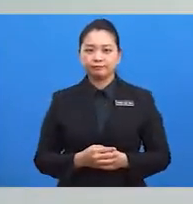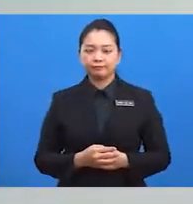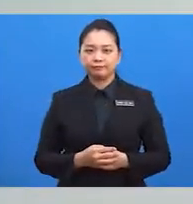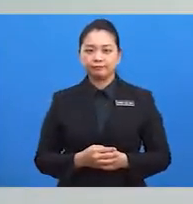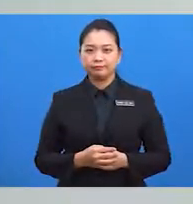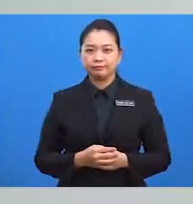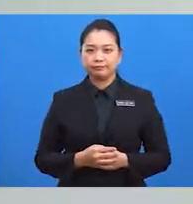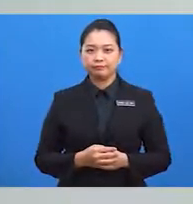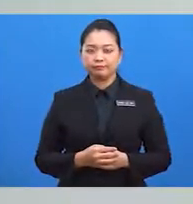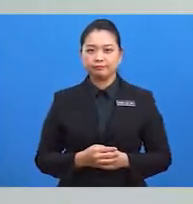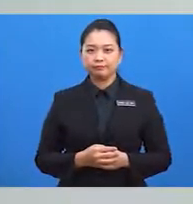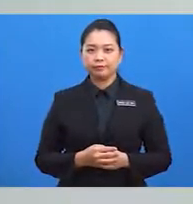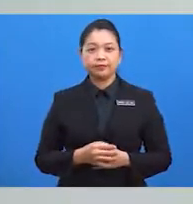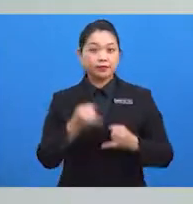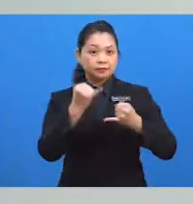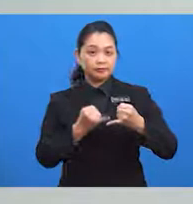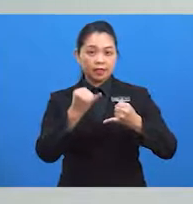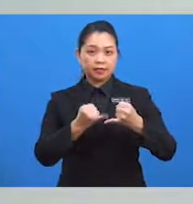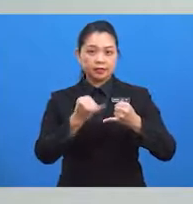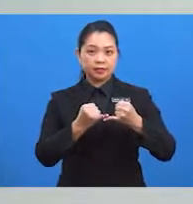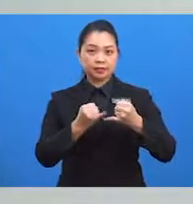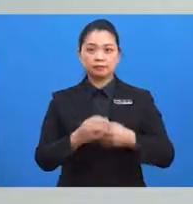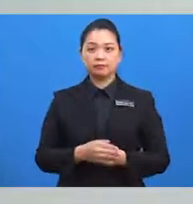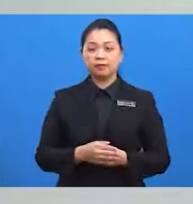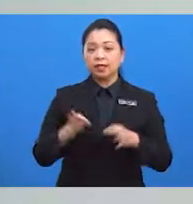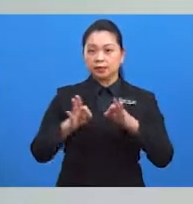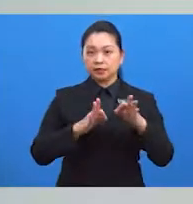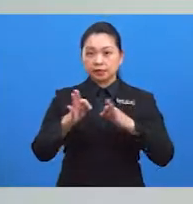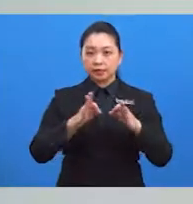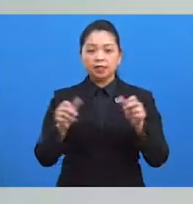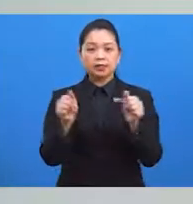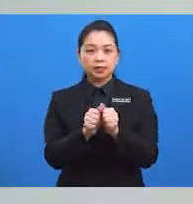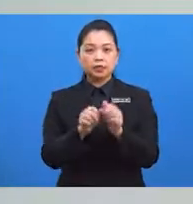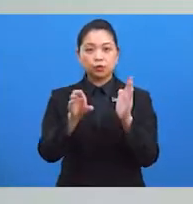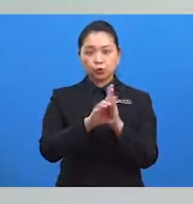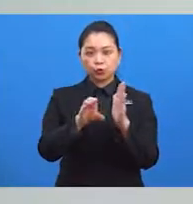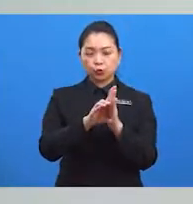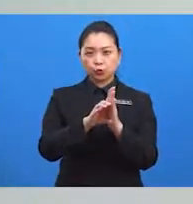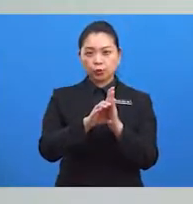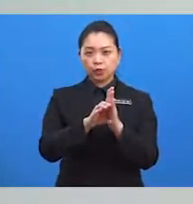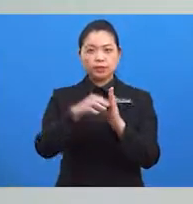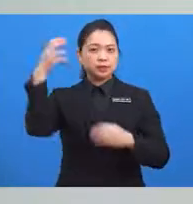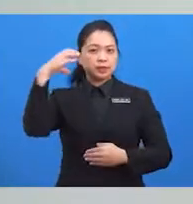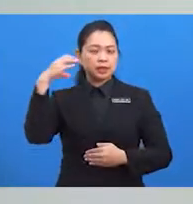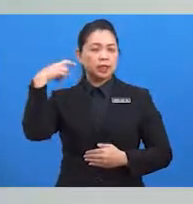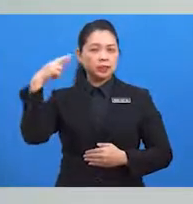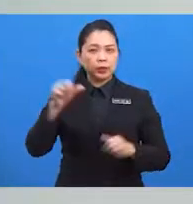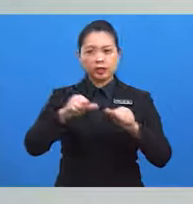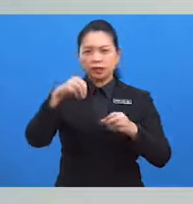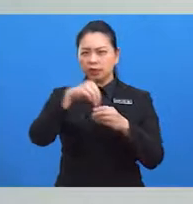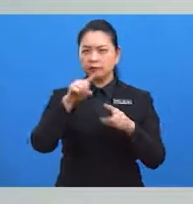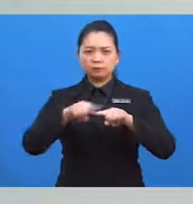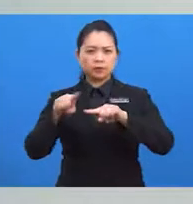yang terakhir menerangkan dengan contoh Sinar radioaktif dalam pelbagai